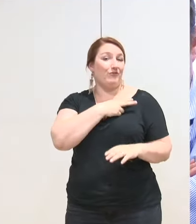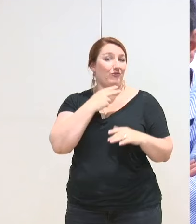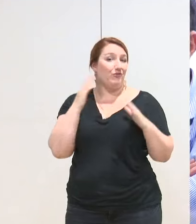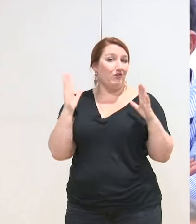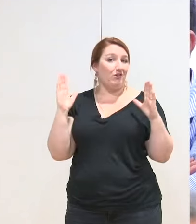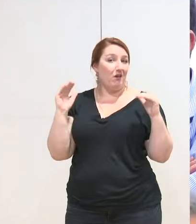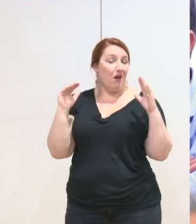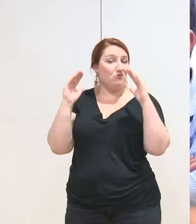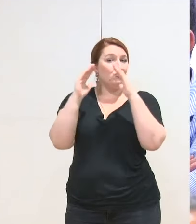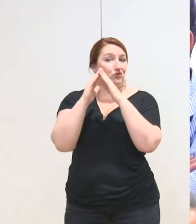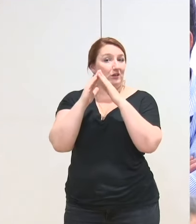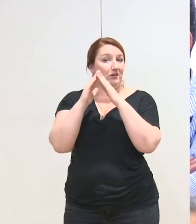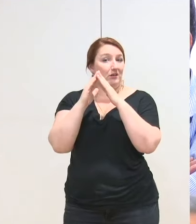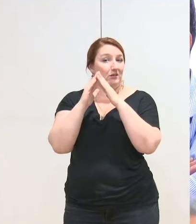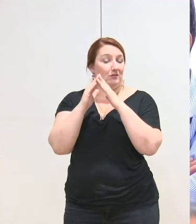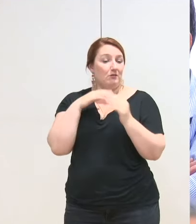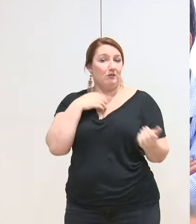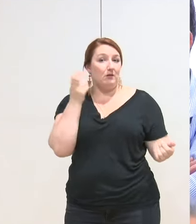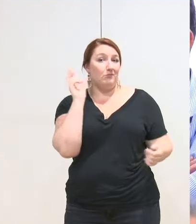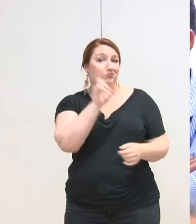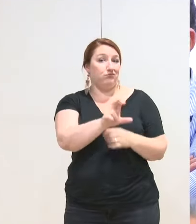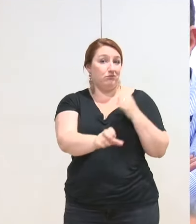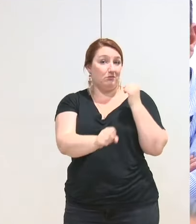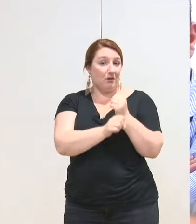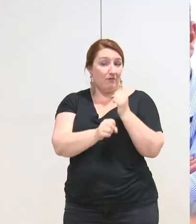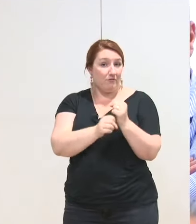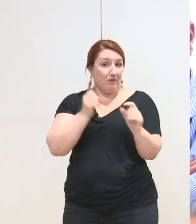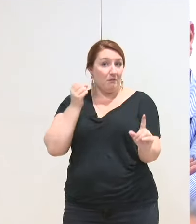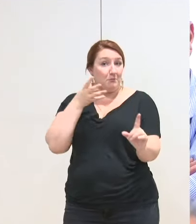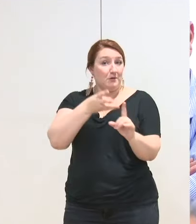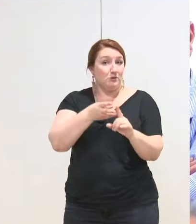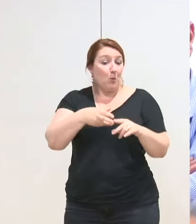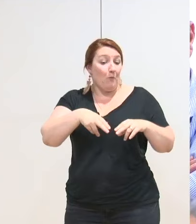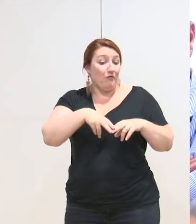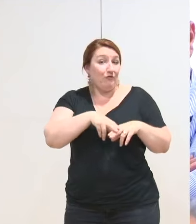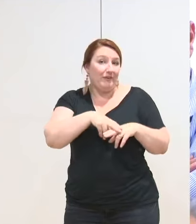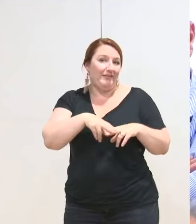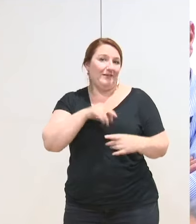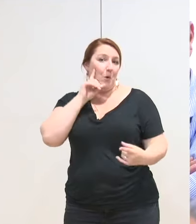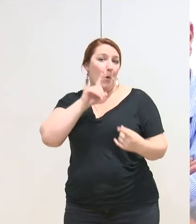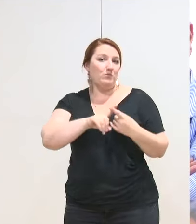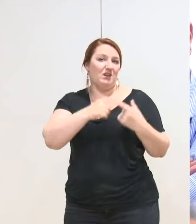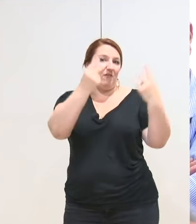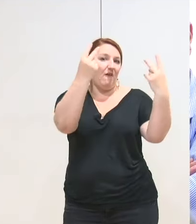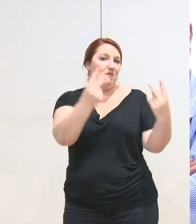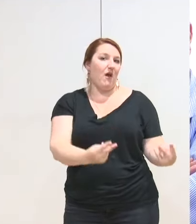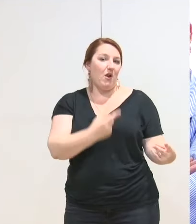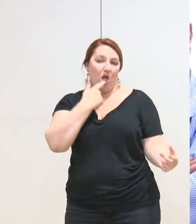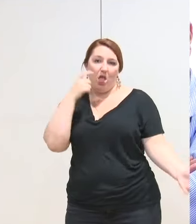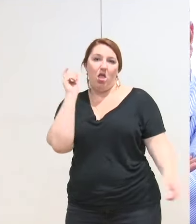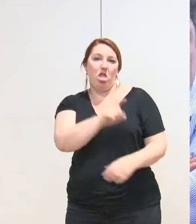scrupuleusement à ne lui confier aucune mission pour pouvoir mieux le discréditer ensuite